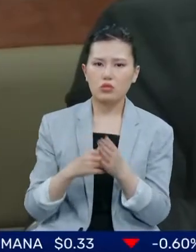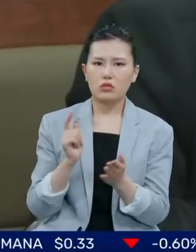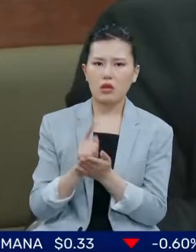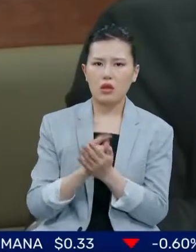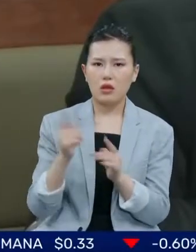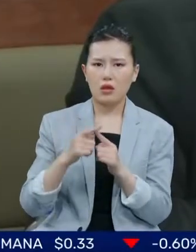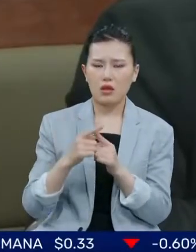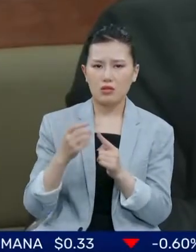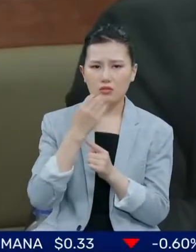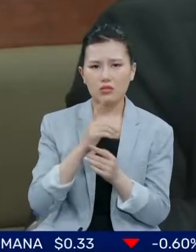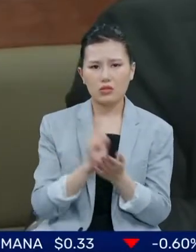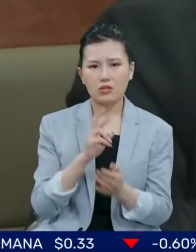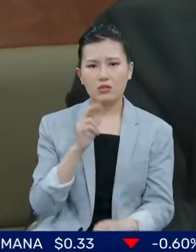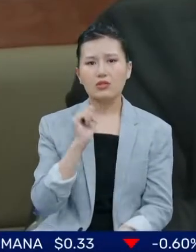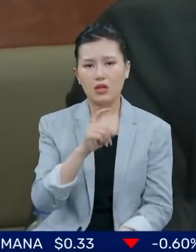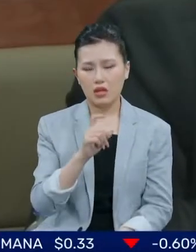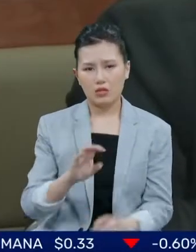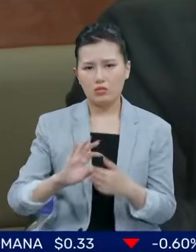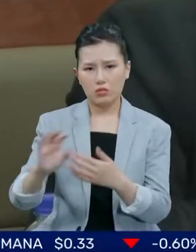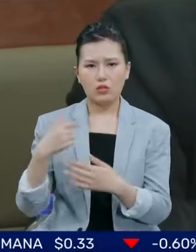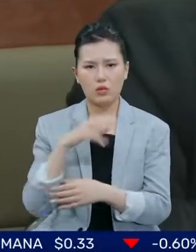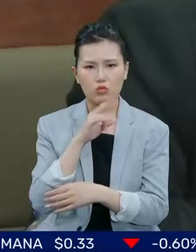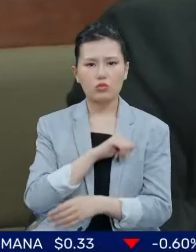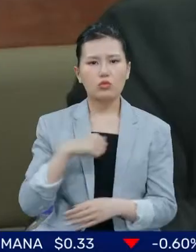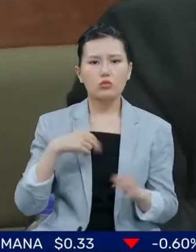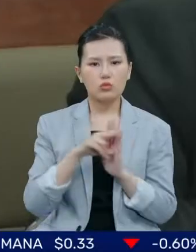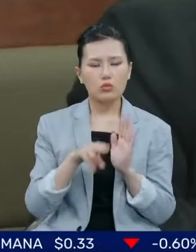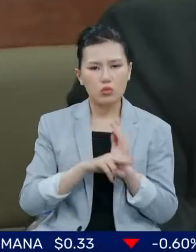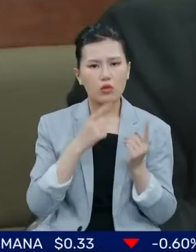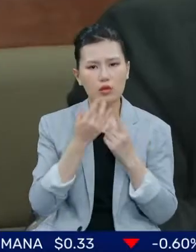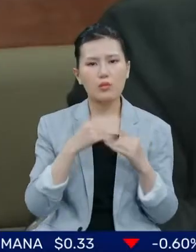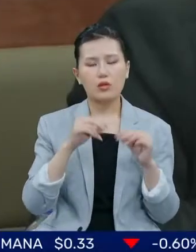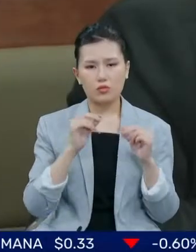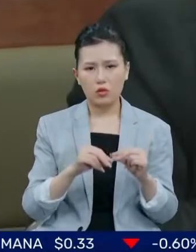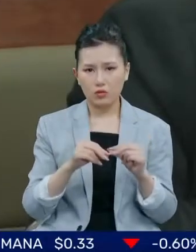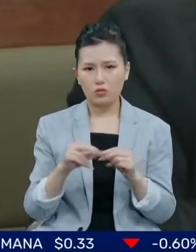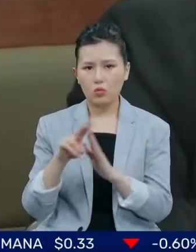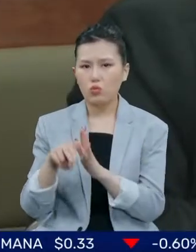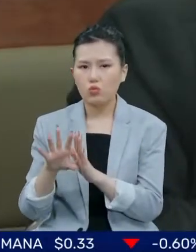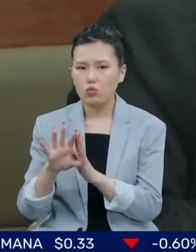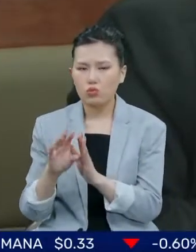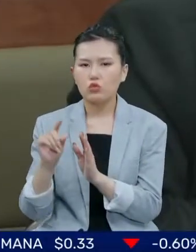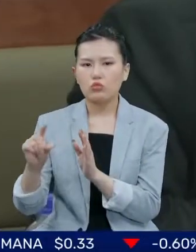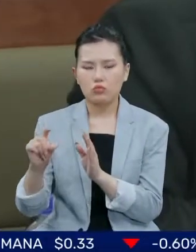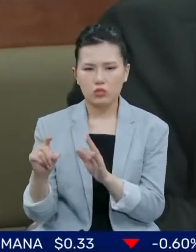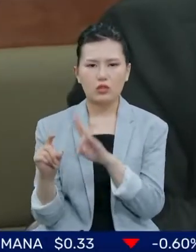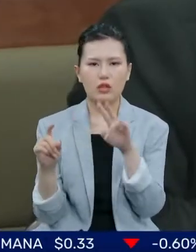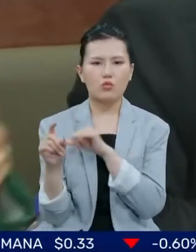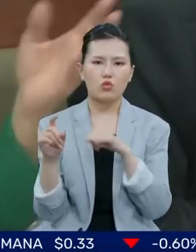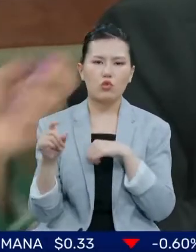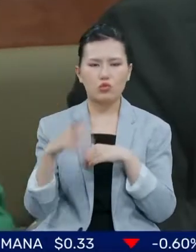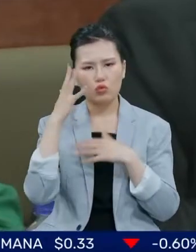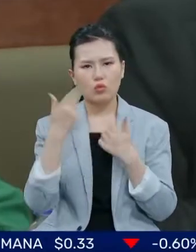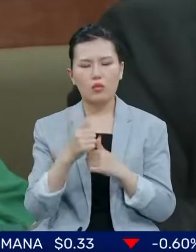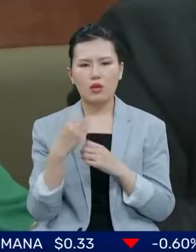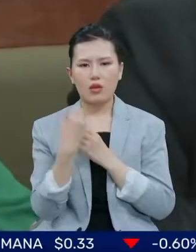Нам өөрийнхөө дүрмээр энийг зохицуулж болно. Ихэнх заалтууд бол нам өөрийнхөө дүрмээр зохицуулаа гэд оруулчихвал одоо энэ